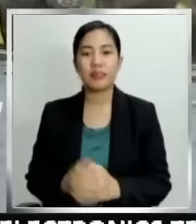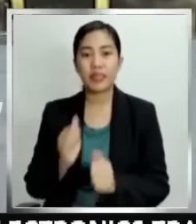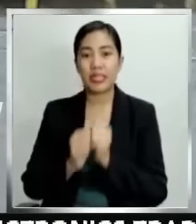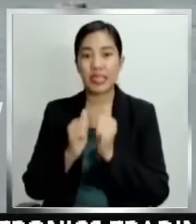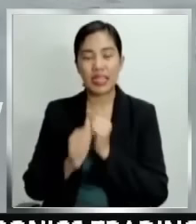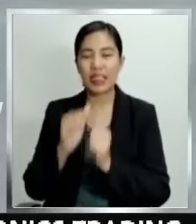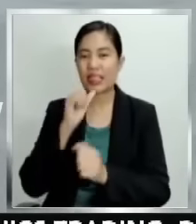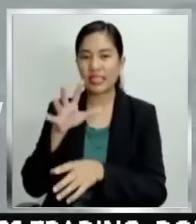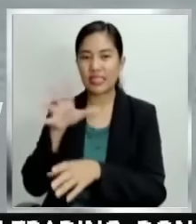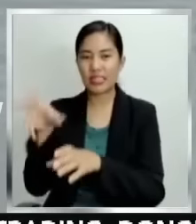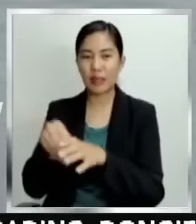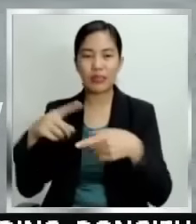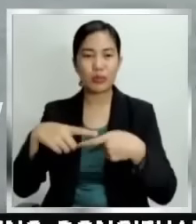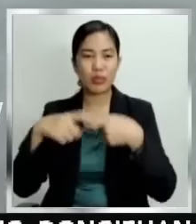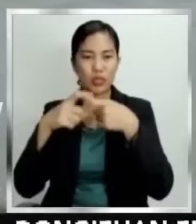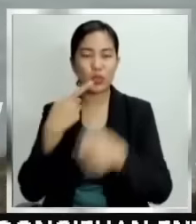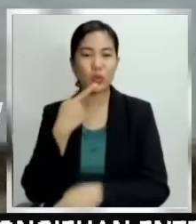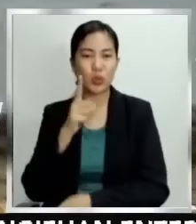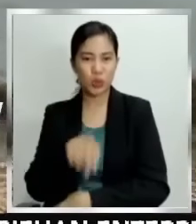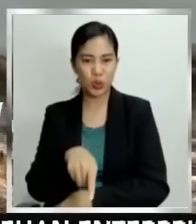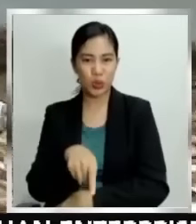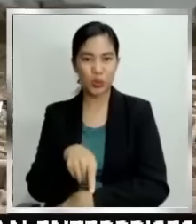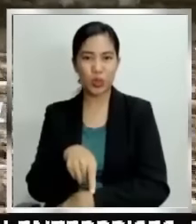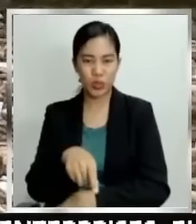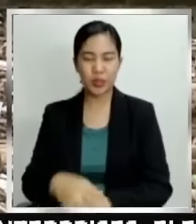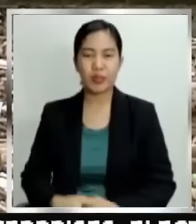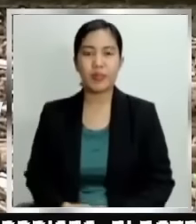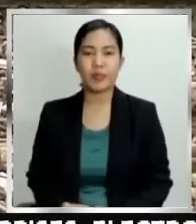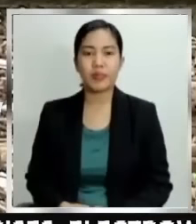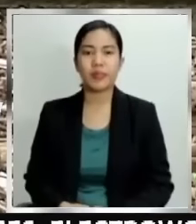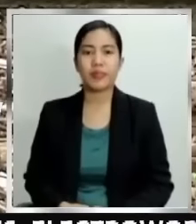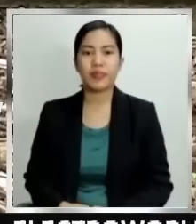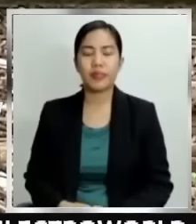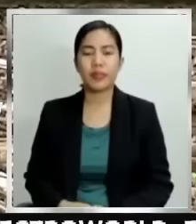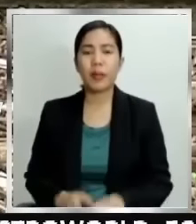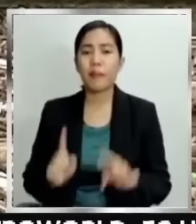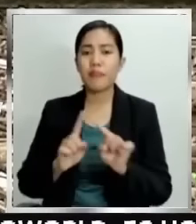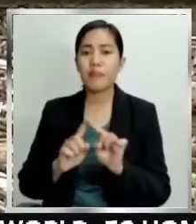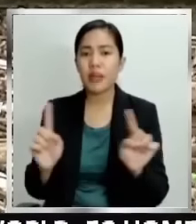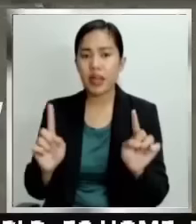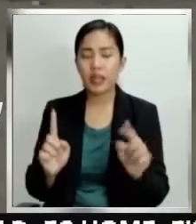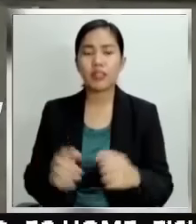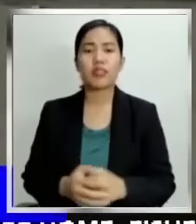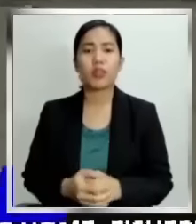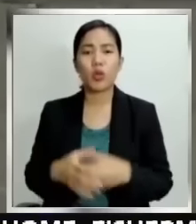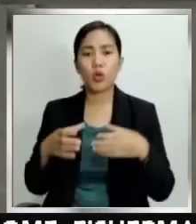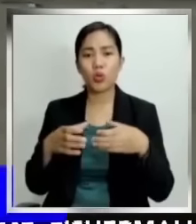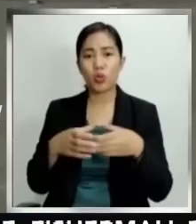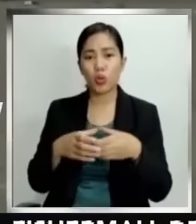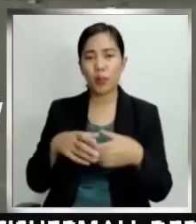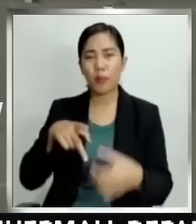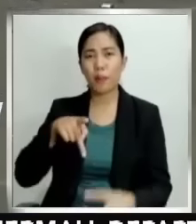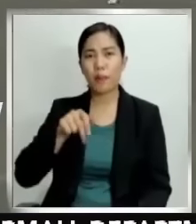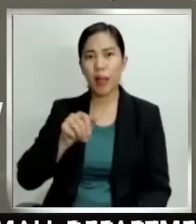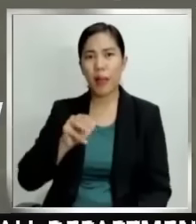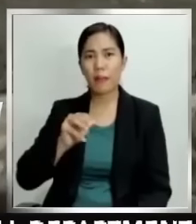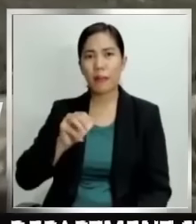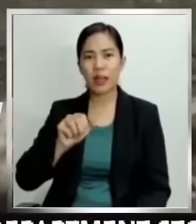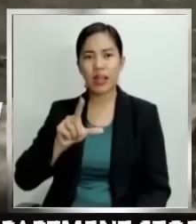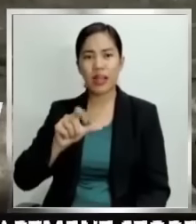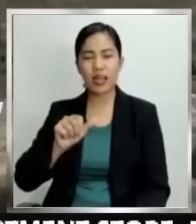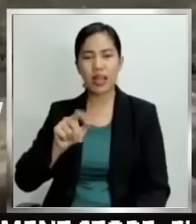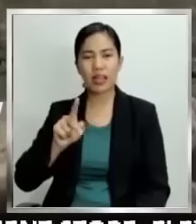sa 22 reclamation projects sa Manila Bay. Pero sabi ng pamalakaya, ang pinangtatambak sa Bulacan galing sa karagatan ng Cavite